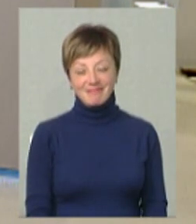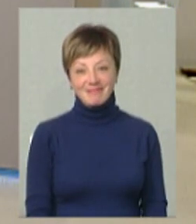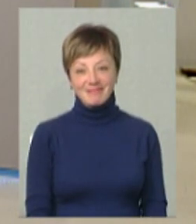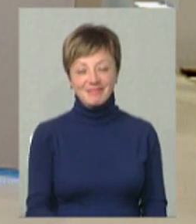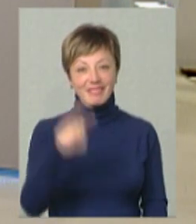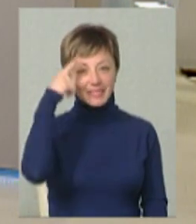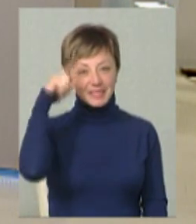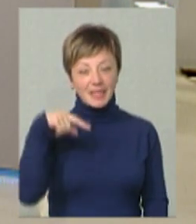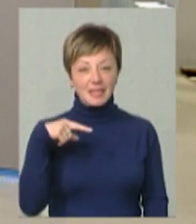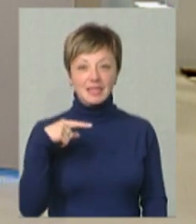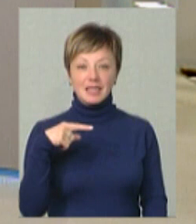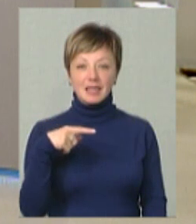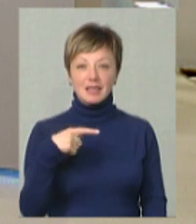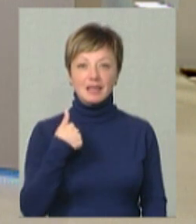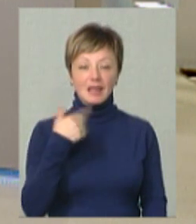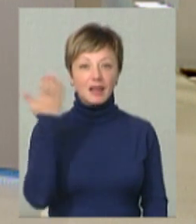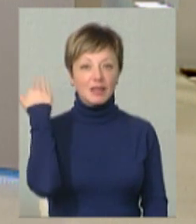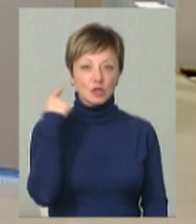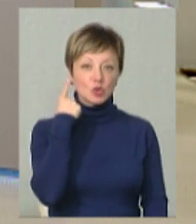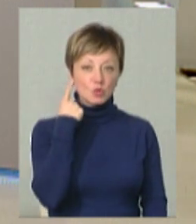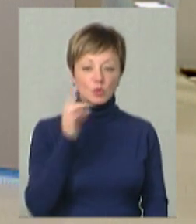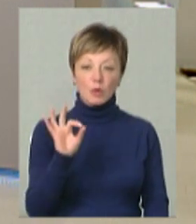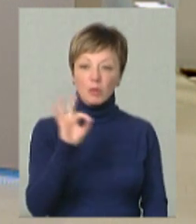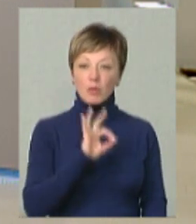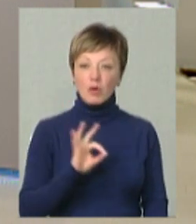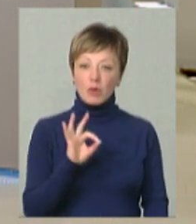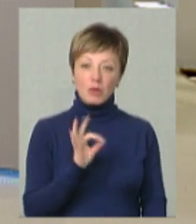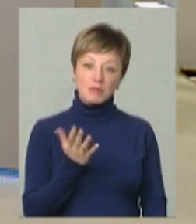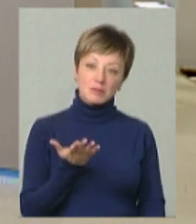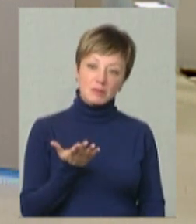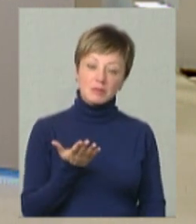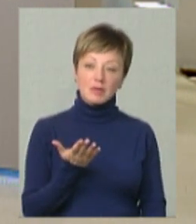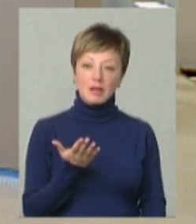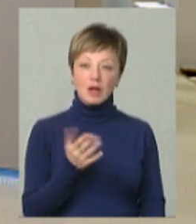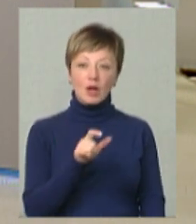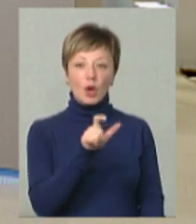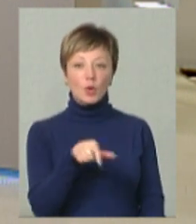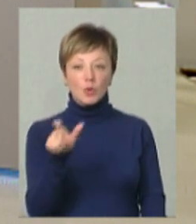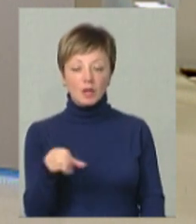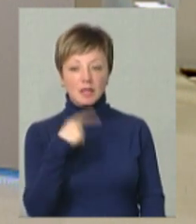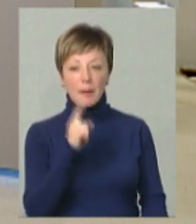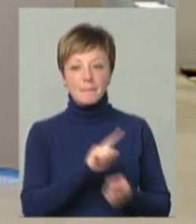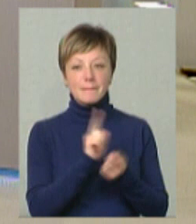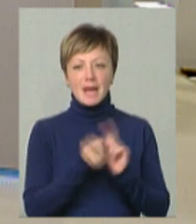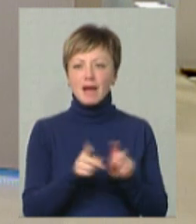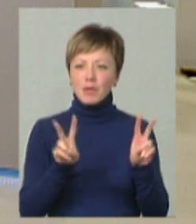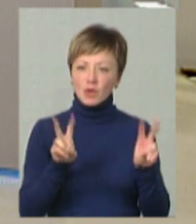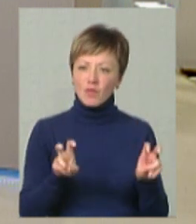Знаєте, доводилось чути про, від місцян про те, що це